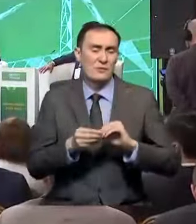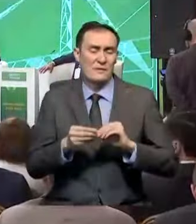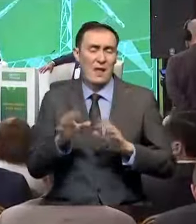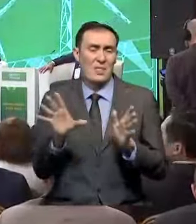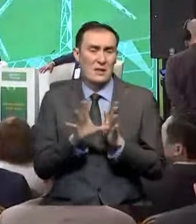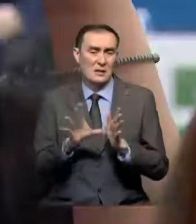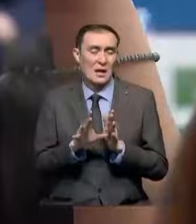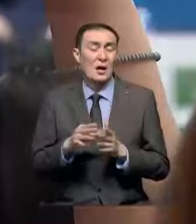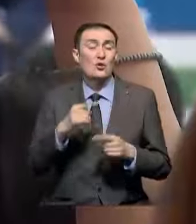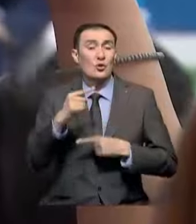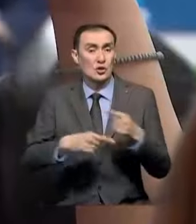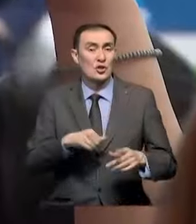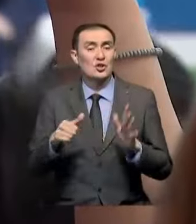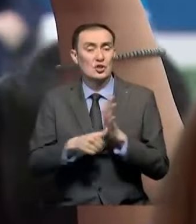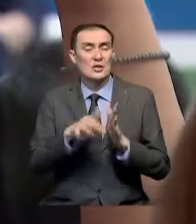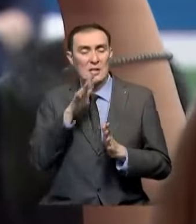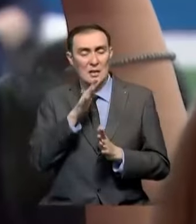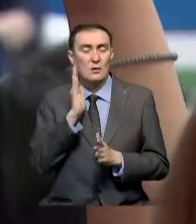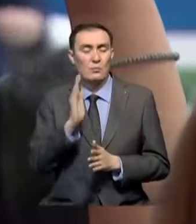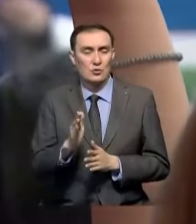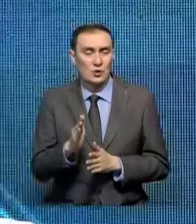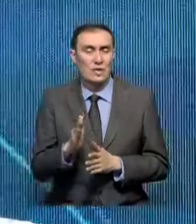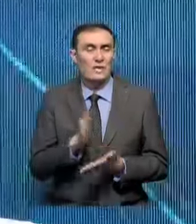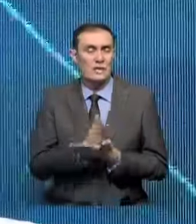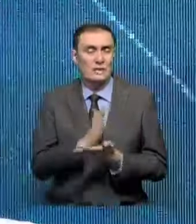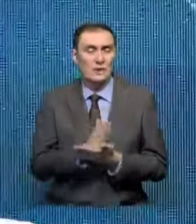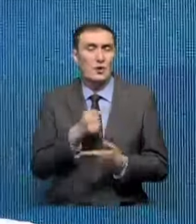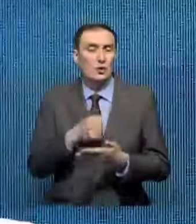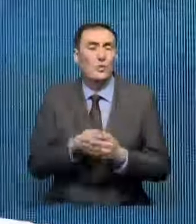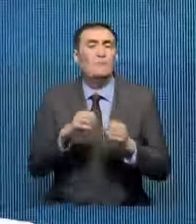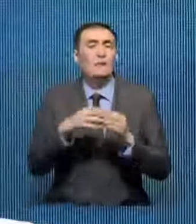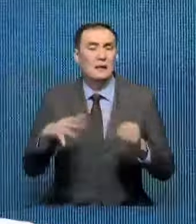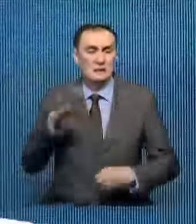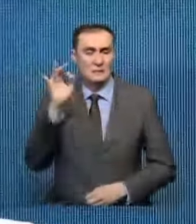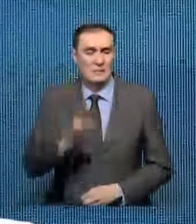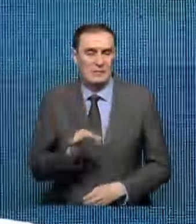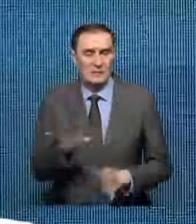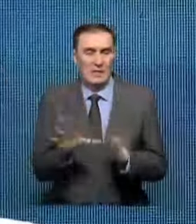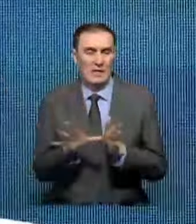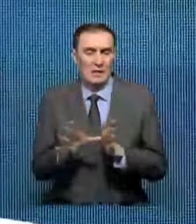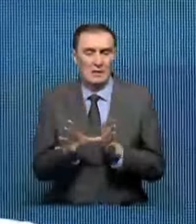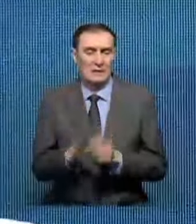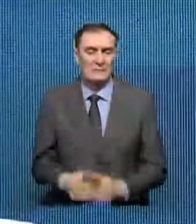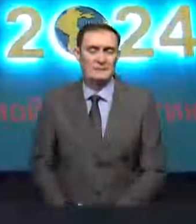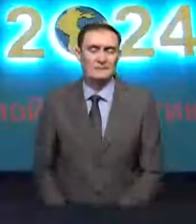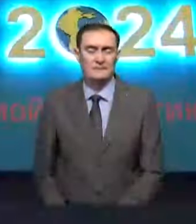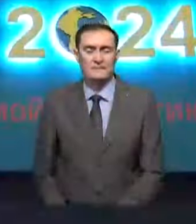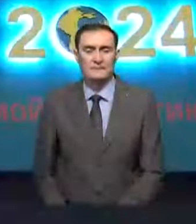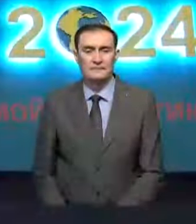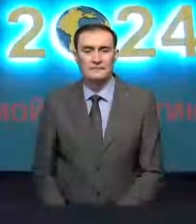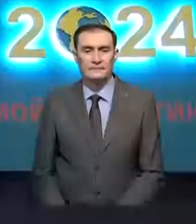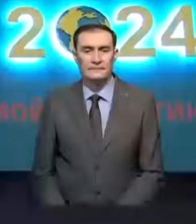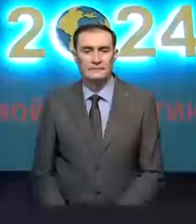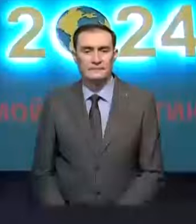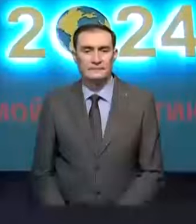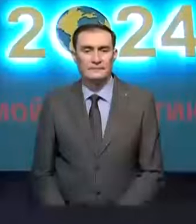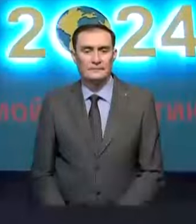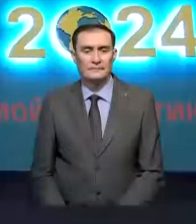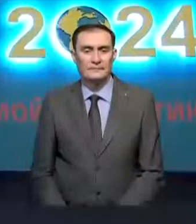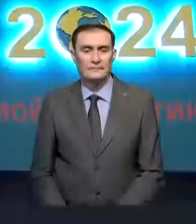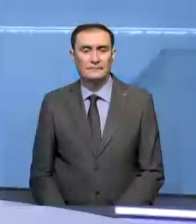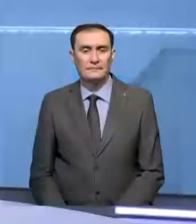при том что уже через 6 лет этот показатель должен составить 15% Тимур сапара Артур Горшков 24